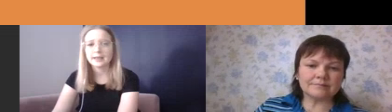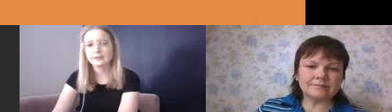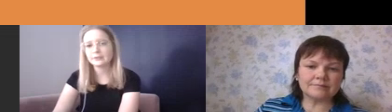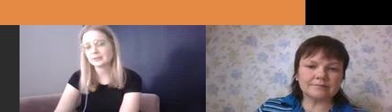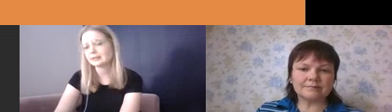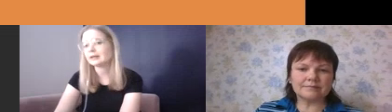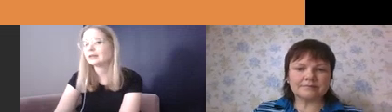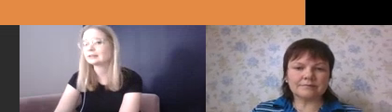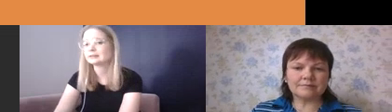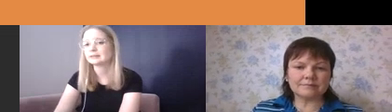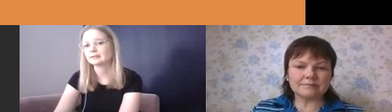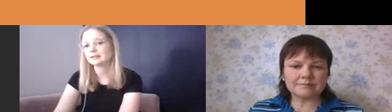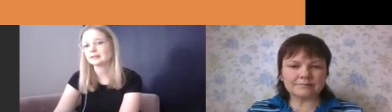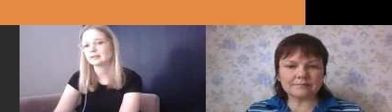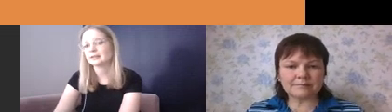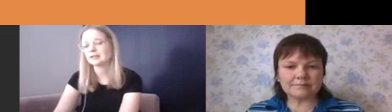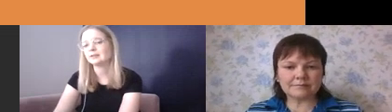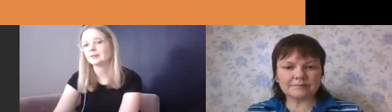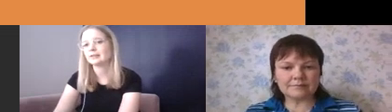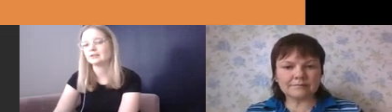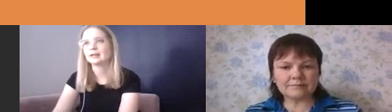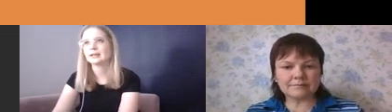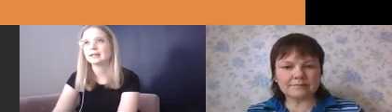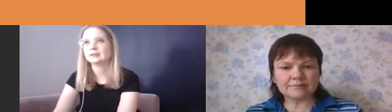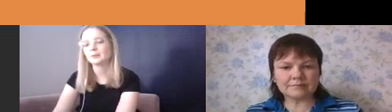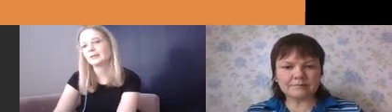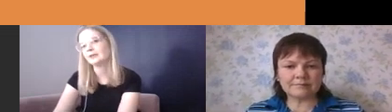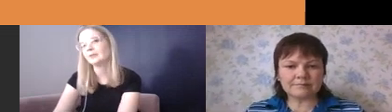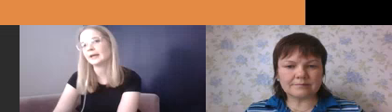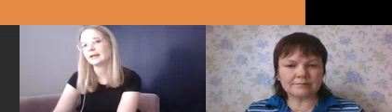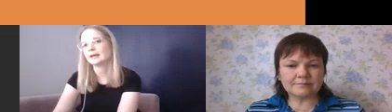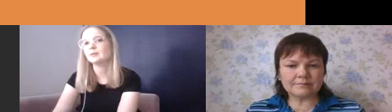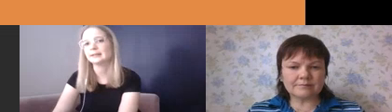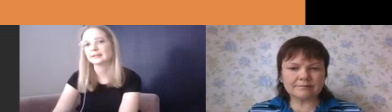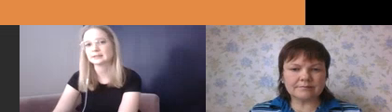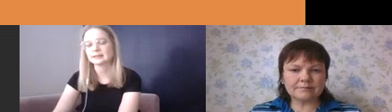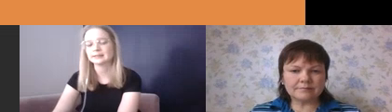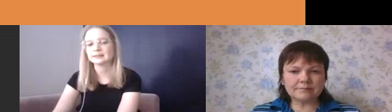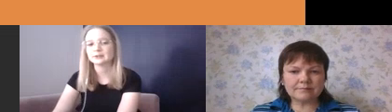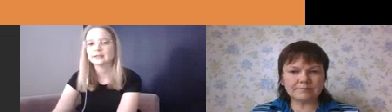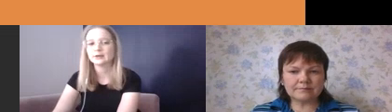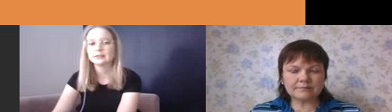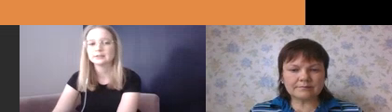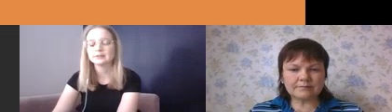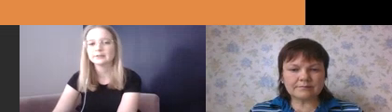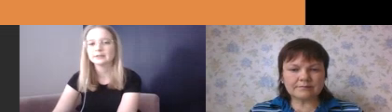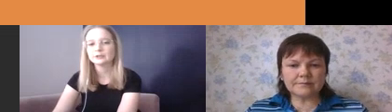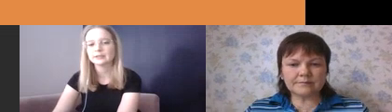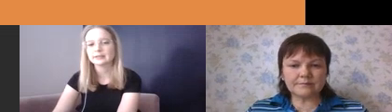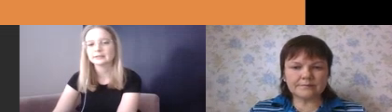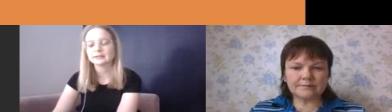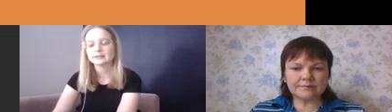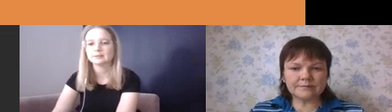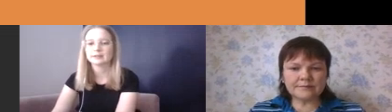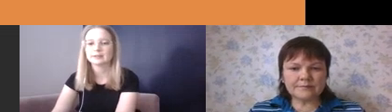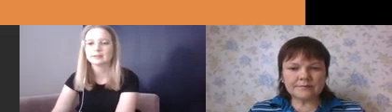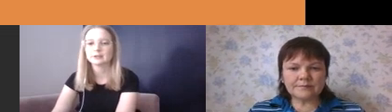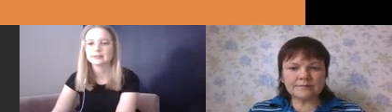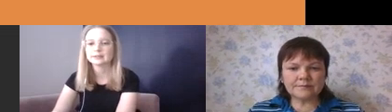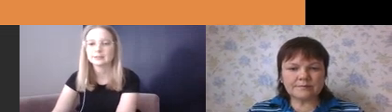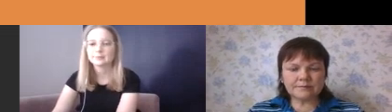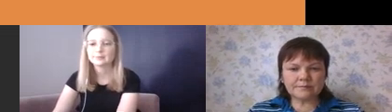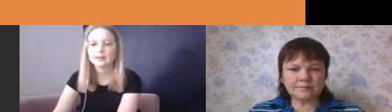fund, et võib ka seda vaadata, et aga seal on eeldus ikkagi, et juba mingi eriala õpitakse näiteks ülikoolis või kuskil, et siis